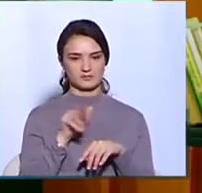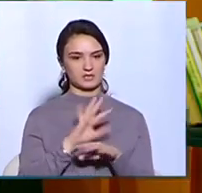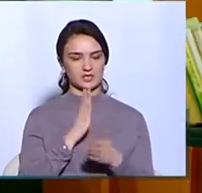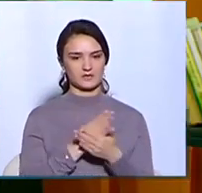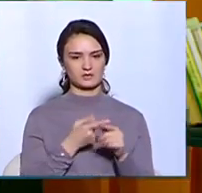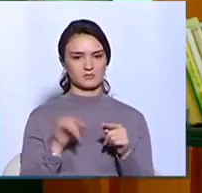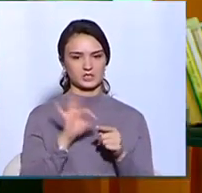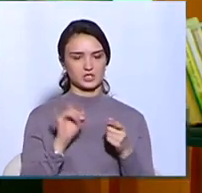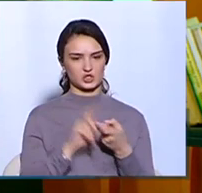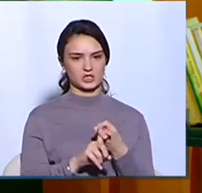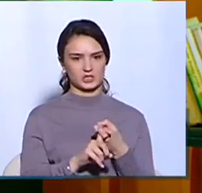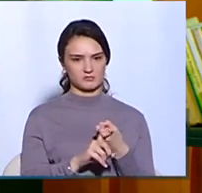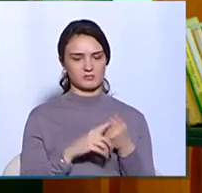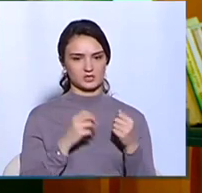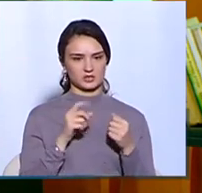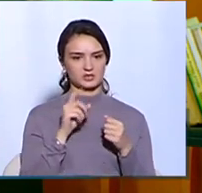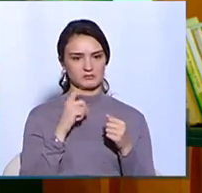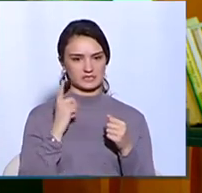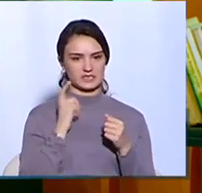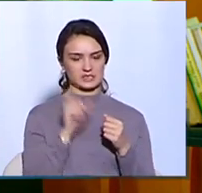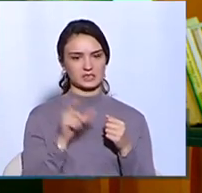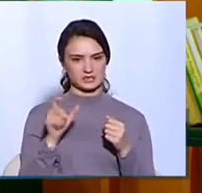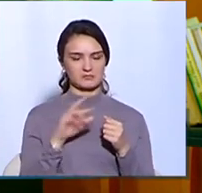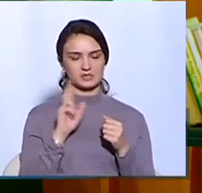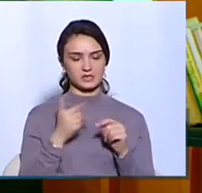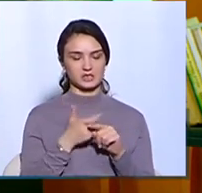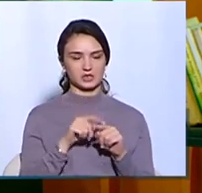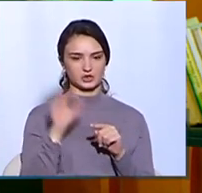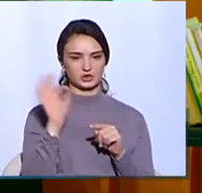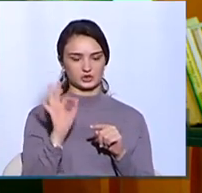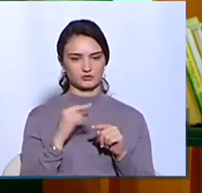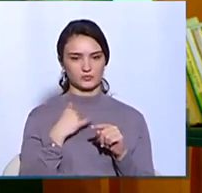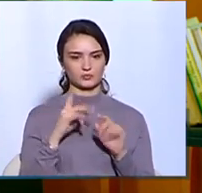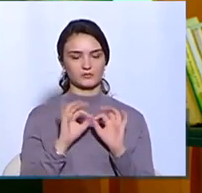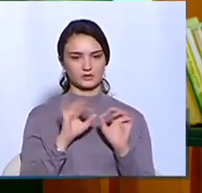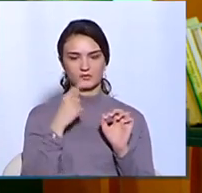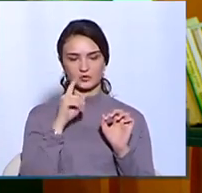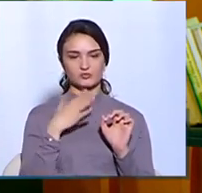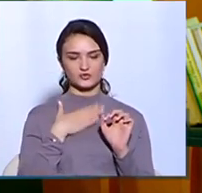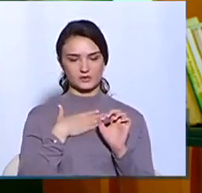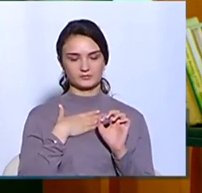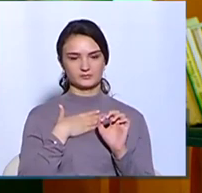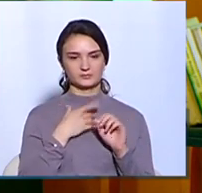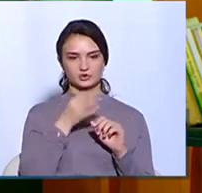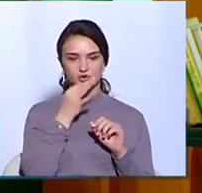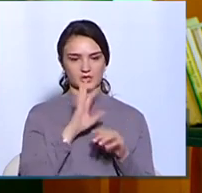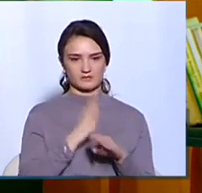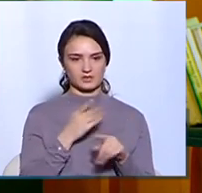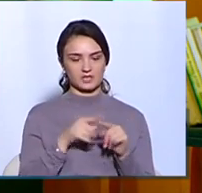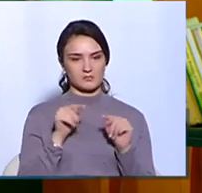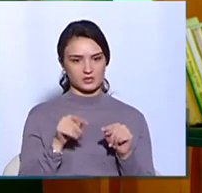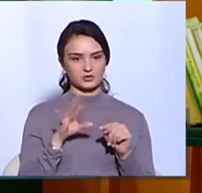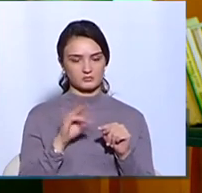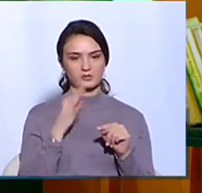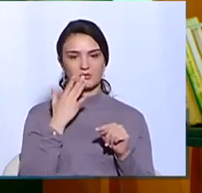აქვთ ამასთან შეხება ხშირად სპეციალისტებს და ძალიან ხშირად ჩვენ დავთქვათ, რომ ჩვენ ჯერ არ ვართ ამ ფაზაში,